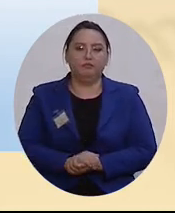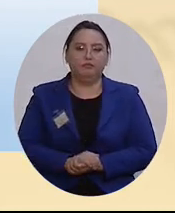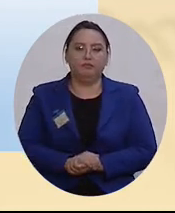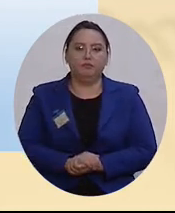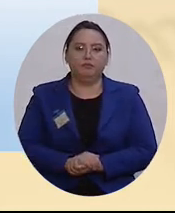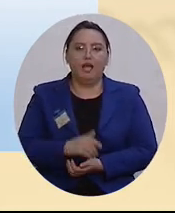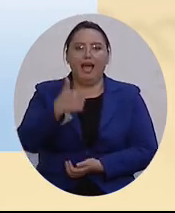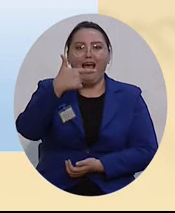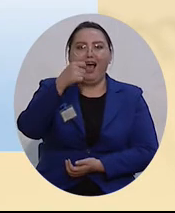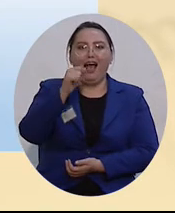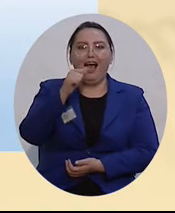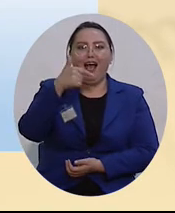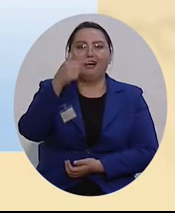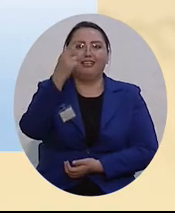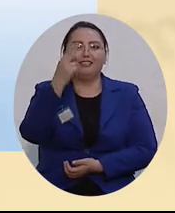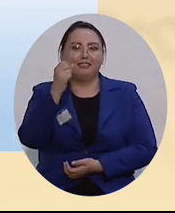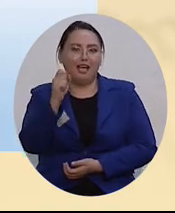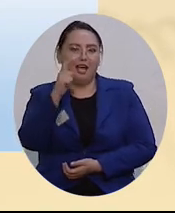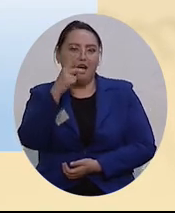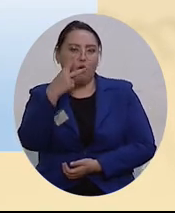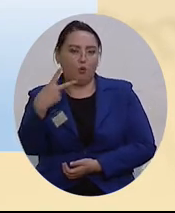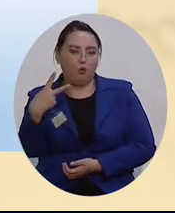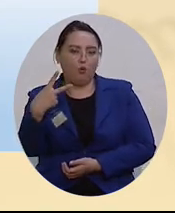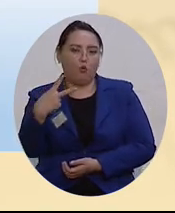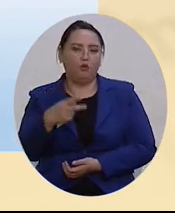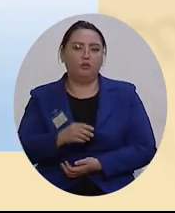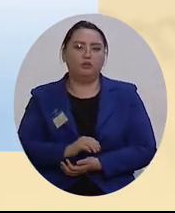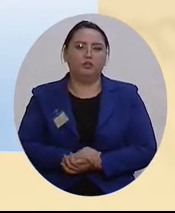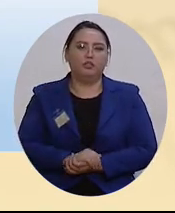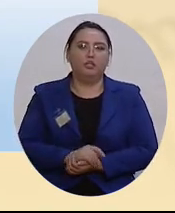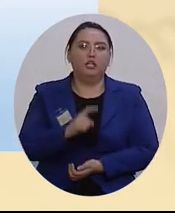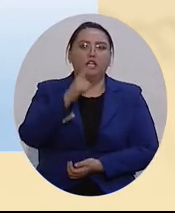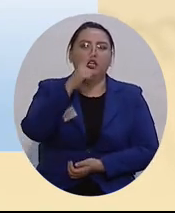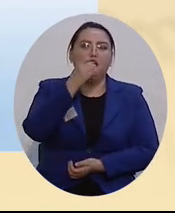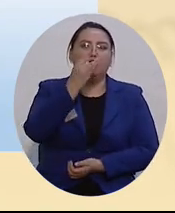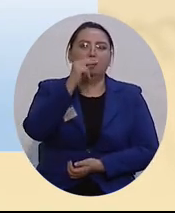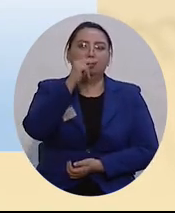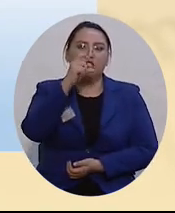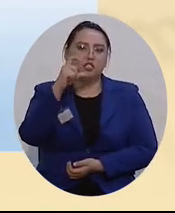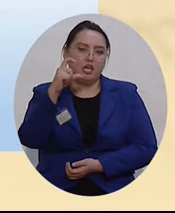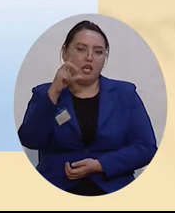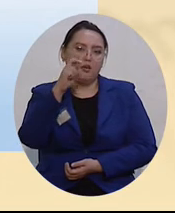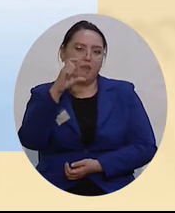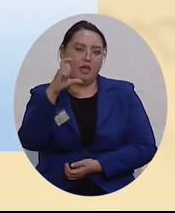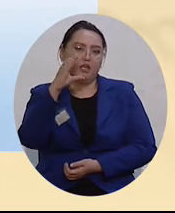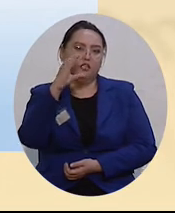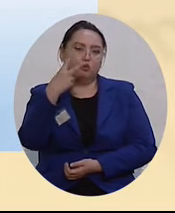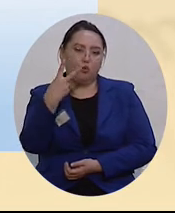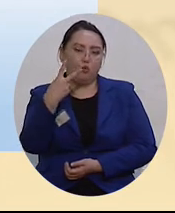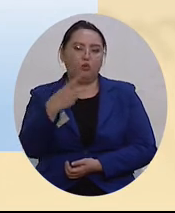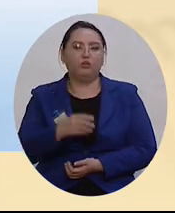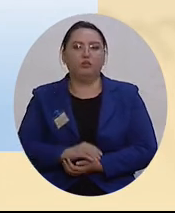Гагцхүү, гагцаахүү, гагцхүү. Ариулан хичээвээс за хоёлаа ихшгэр төгсөн учраас шууд залгсан байна.